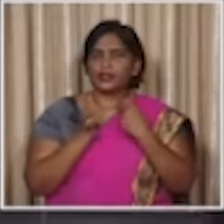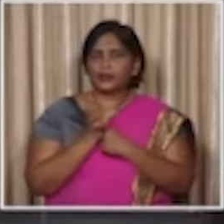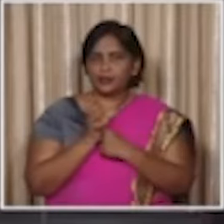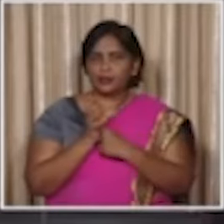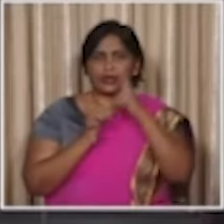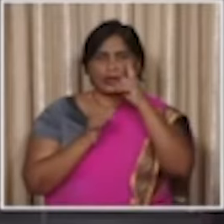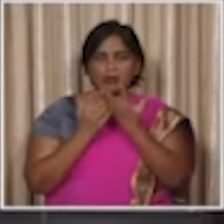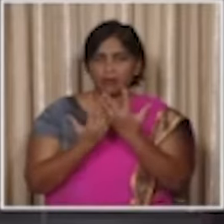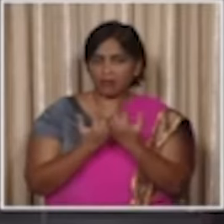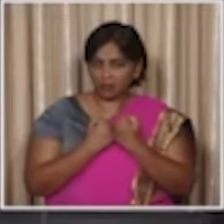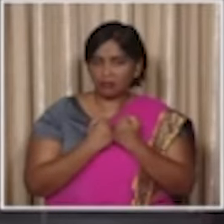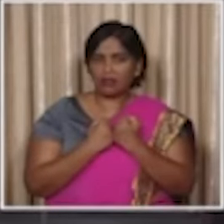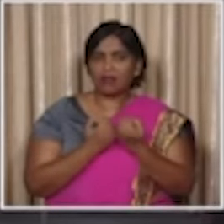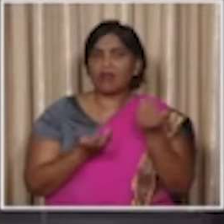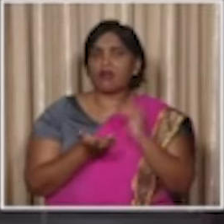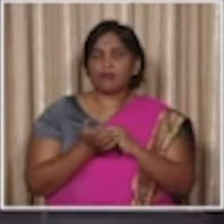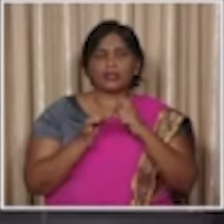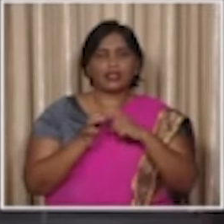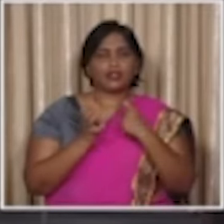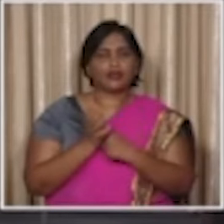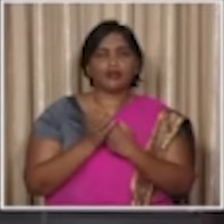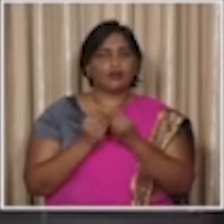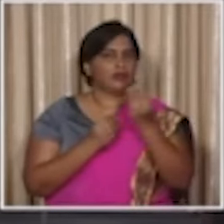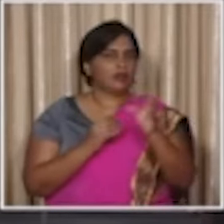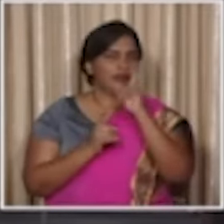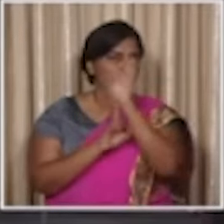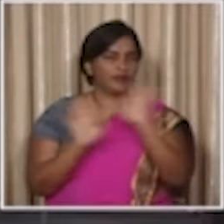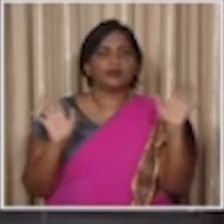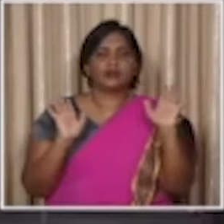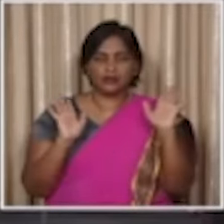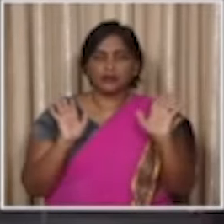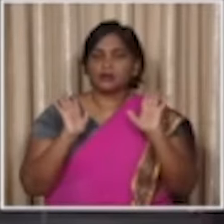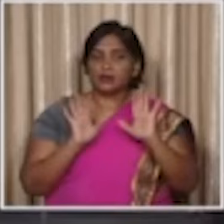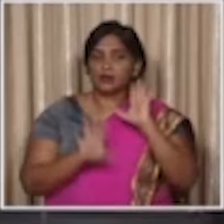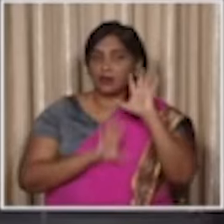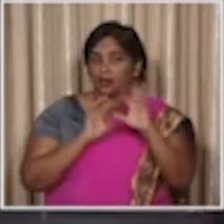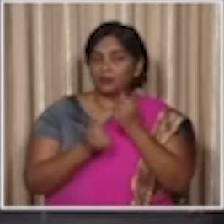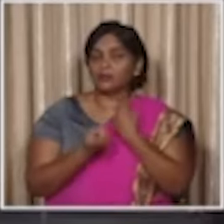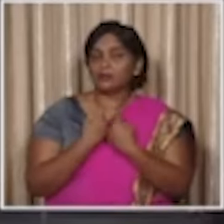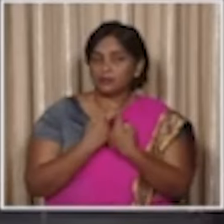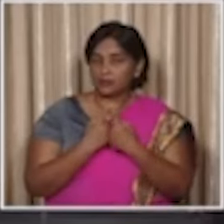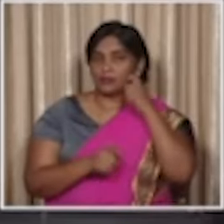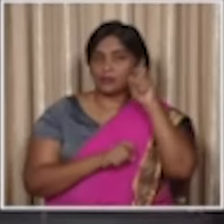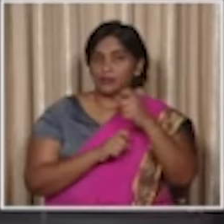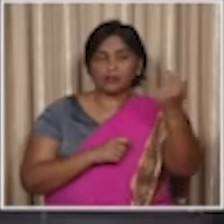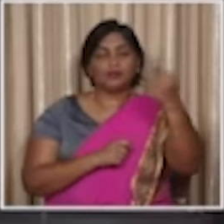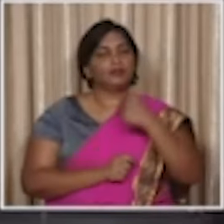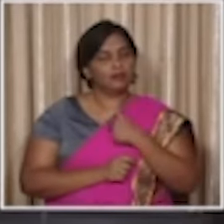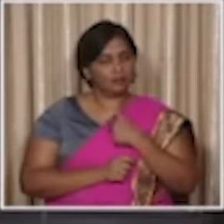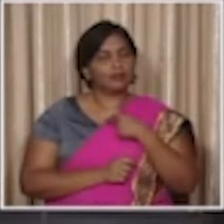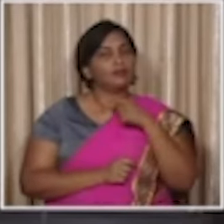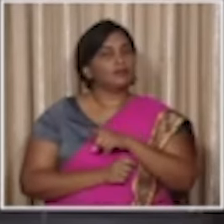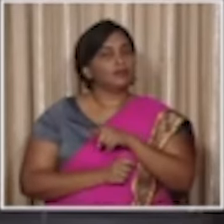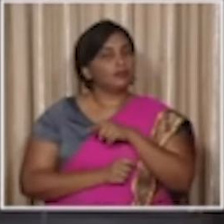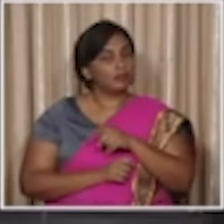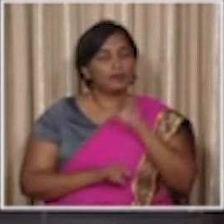එක සැරයක් ලබාගෙන තියෙන කෙනෙකුට නැවත QR කේතයක් ලබා දෙන්න කටයුතු කරන්නේ නැහැ. නමුත් දත්ත සමීක්ෂණයට නිලධාරීන් ආවහම ඒ